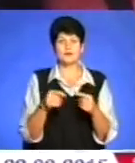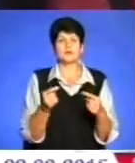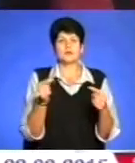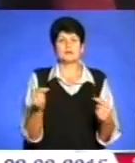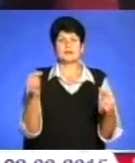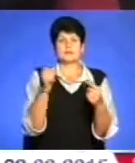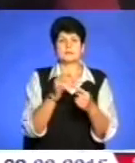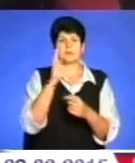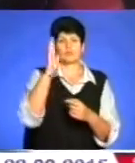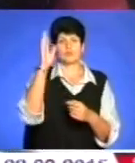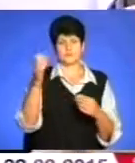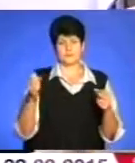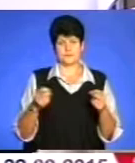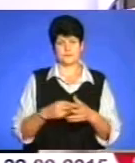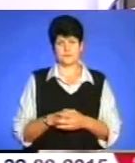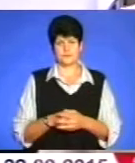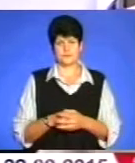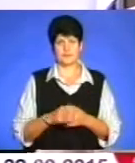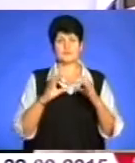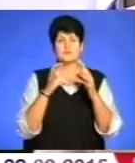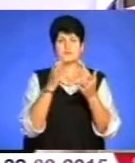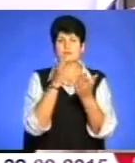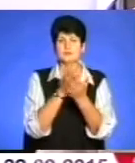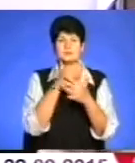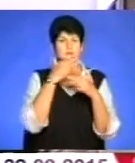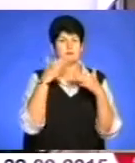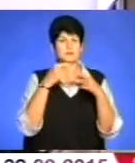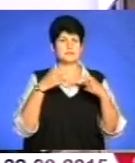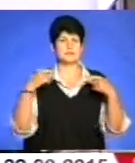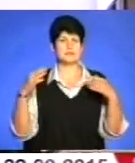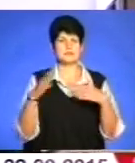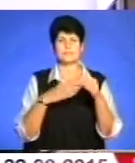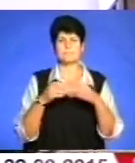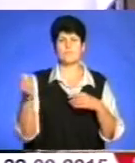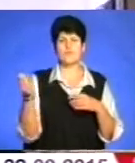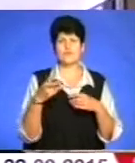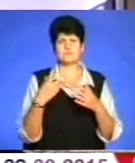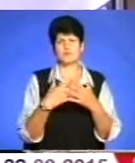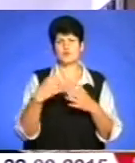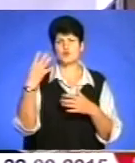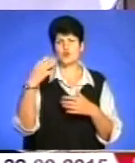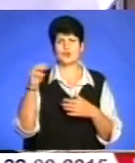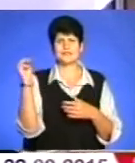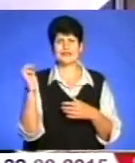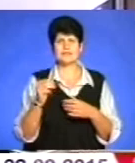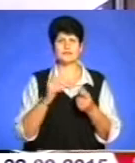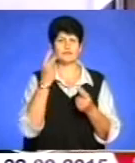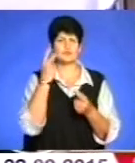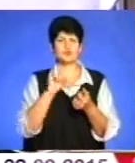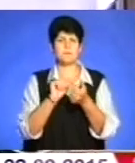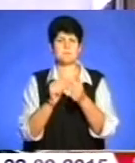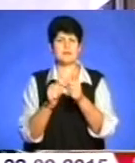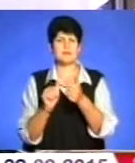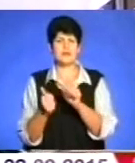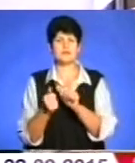майбутньою професією. У світі існує дуже багато професій, понад 40 тисяч, вони постійно міняються. І в цьому виборі